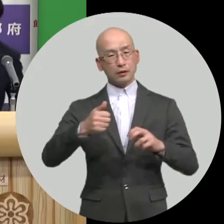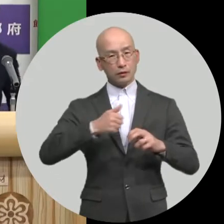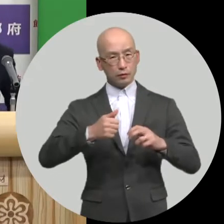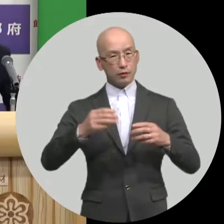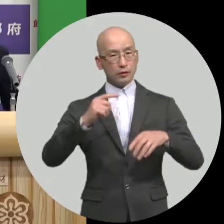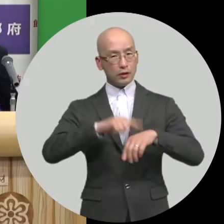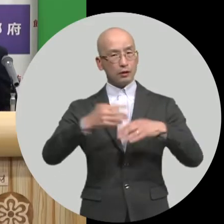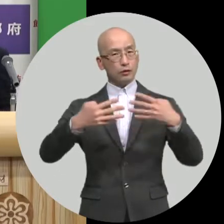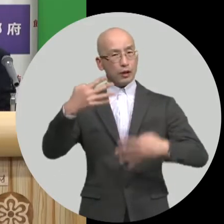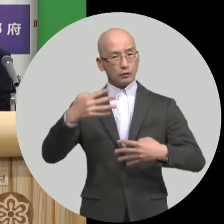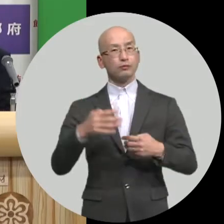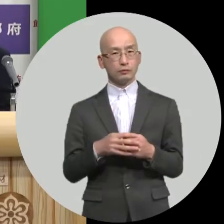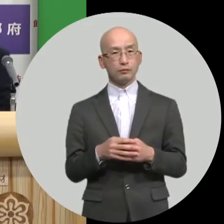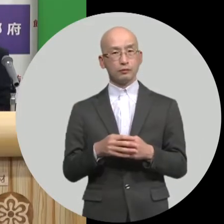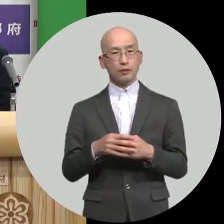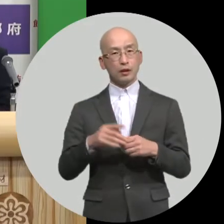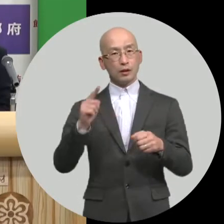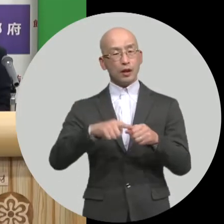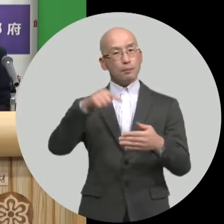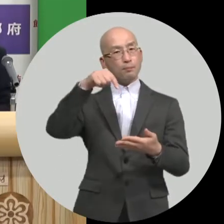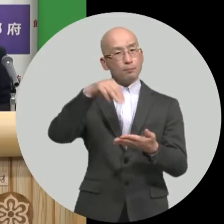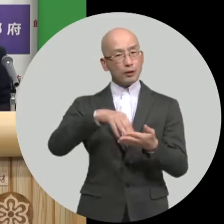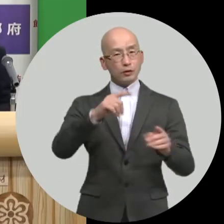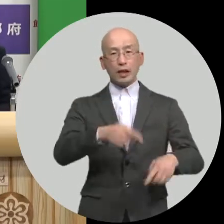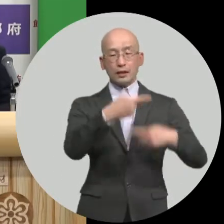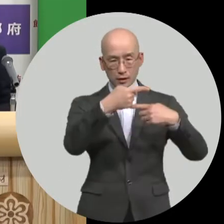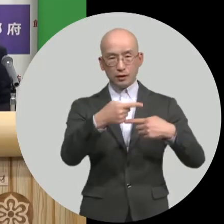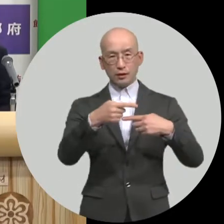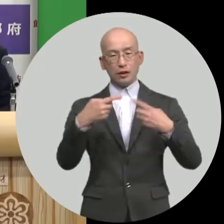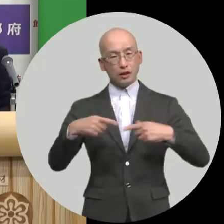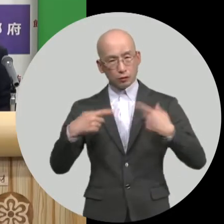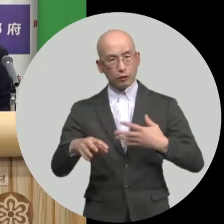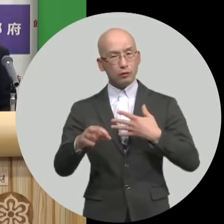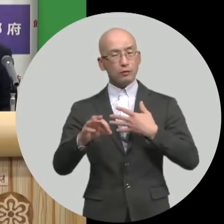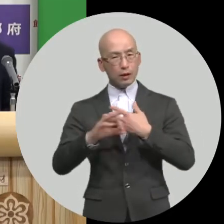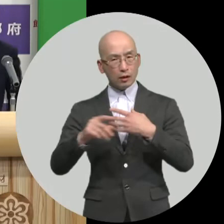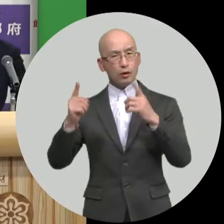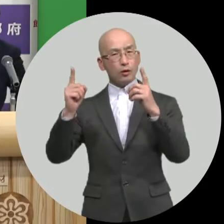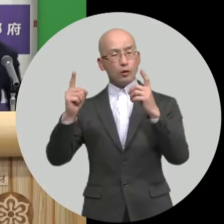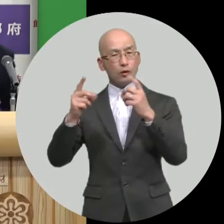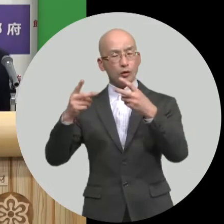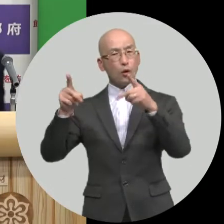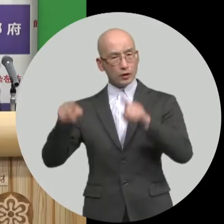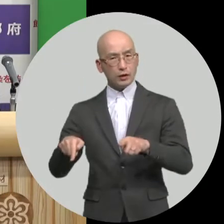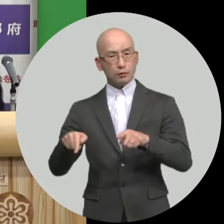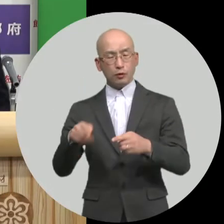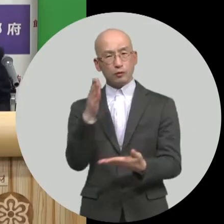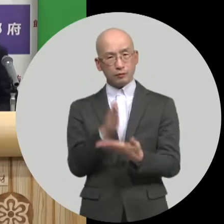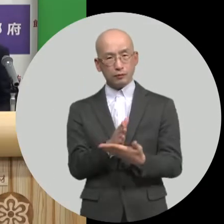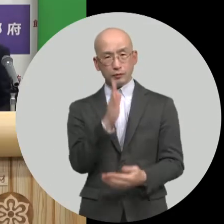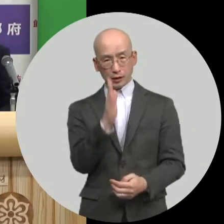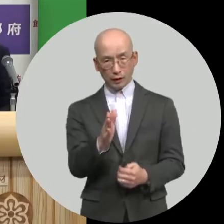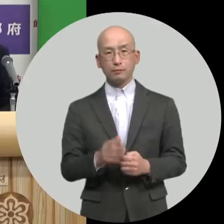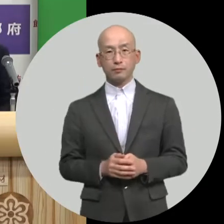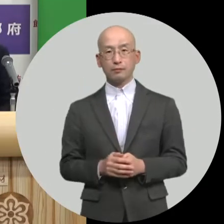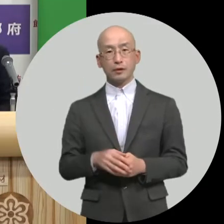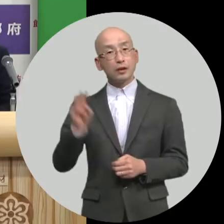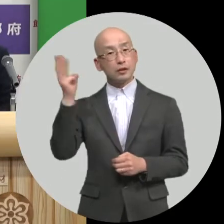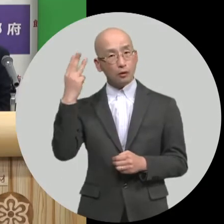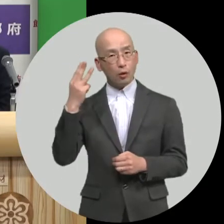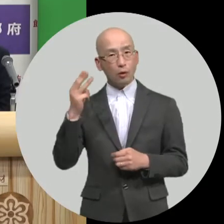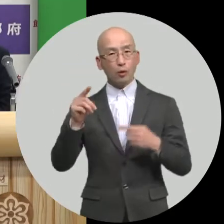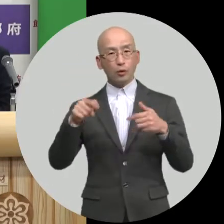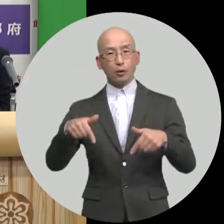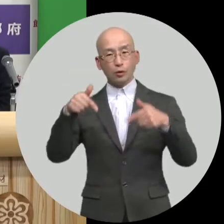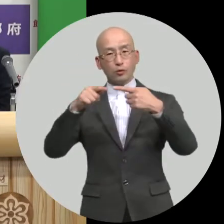要性をぜひとも再検討していただきたい。参考までに京都府庁でもですね、私が例年、